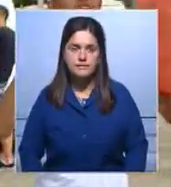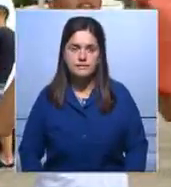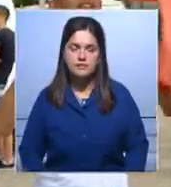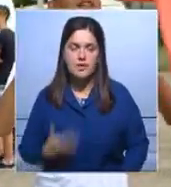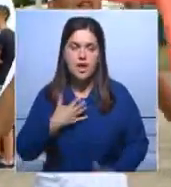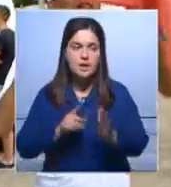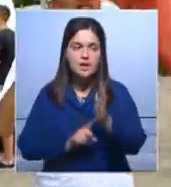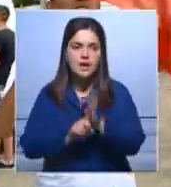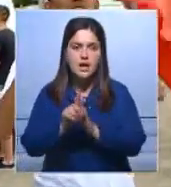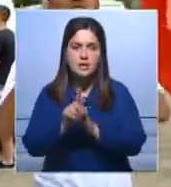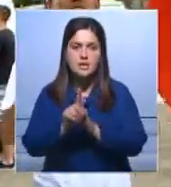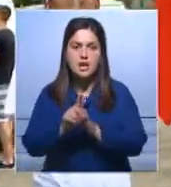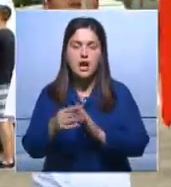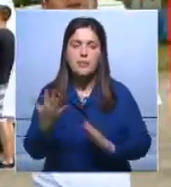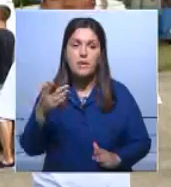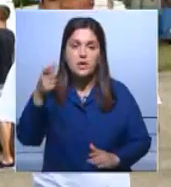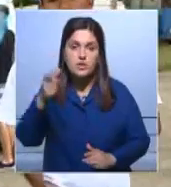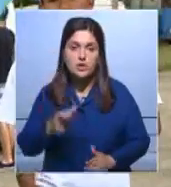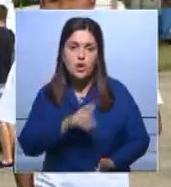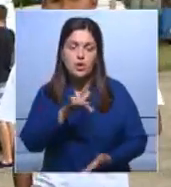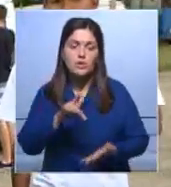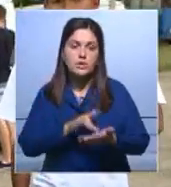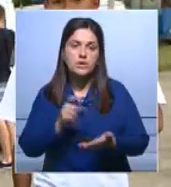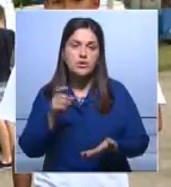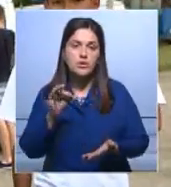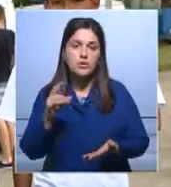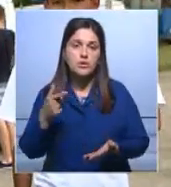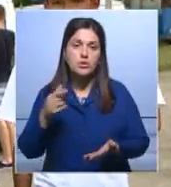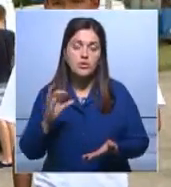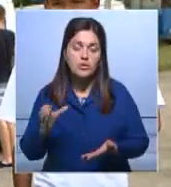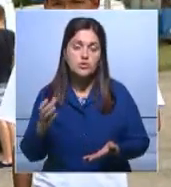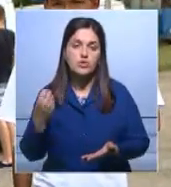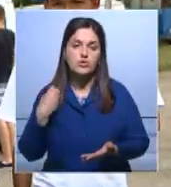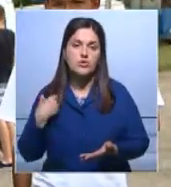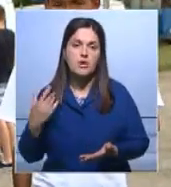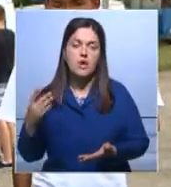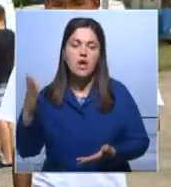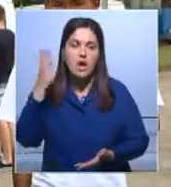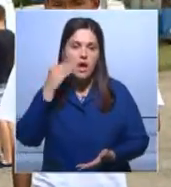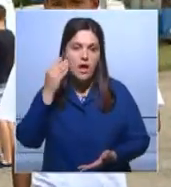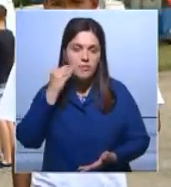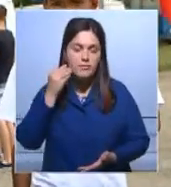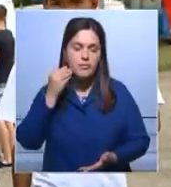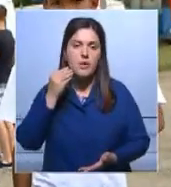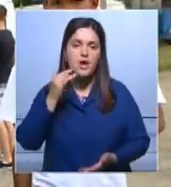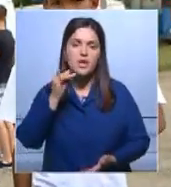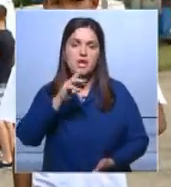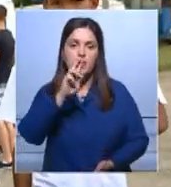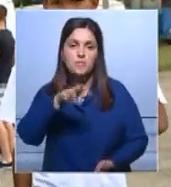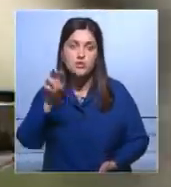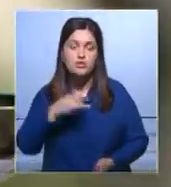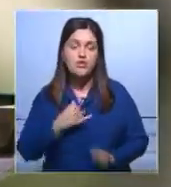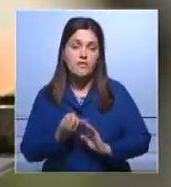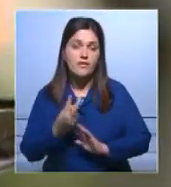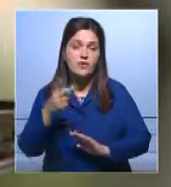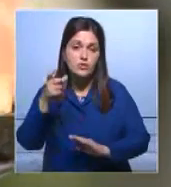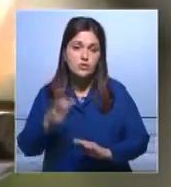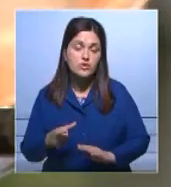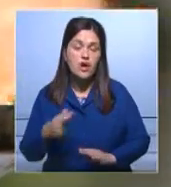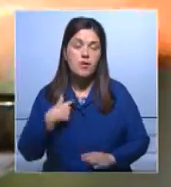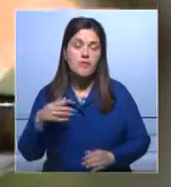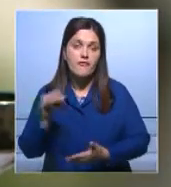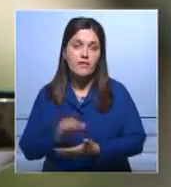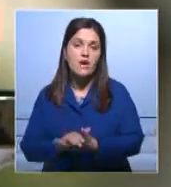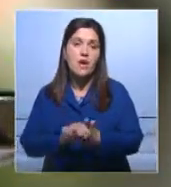Начали мы 5 человек от города Харгос. Потом присоединились в Алмате, Бишкеке. И вот сейчас нас 12. Но объединяет